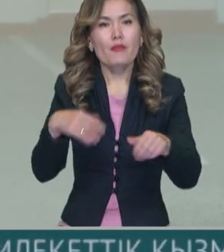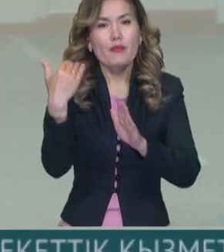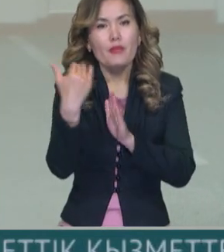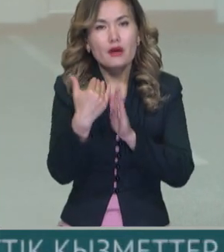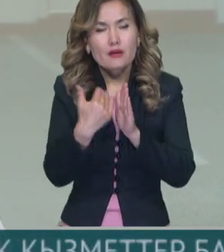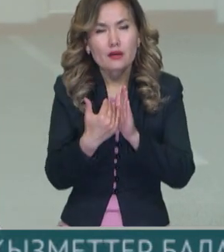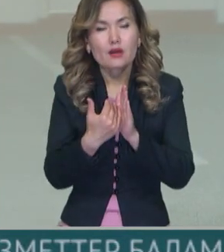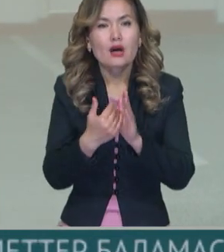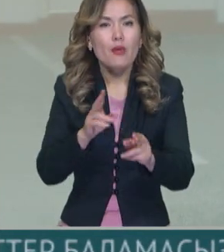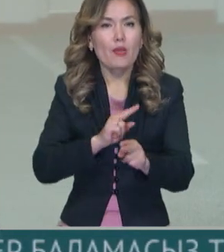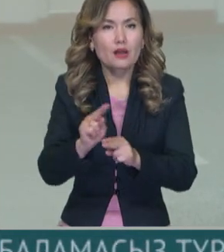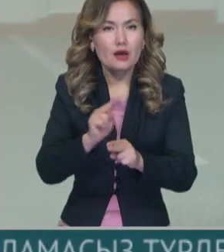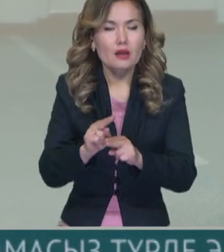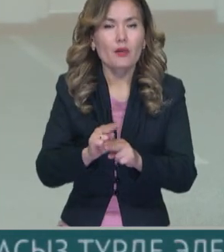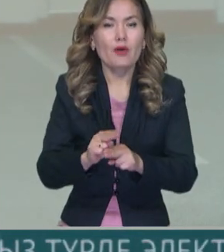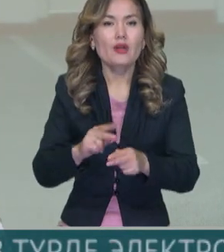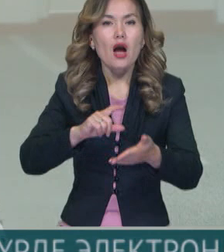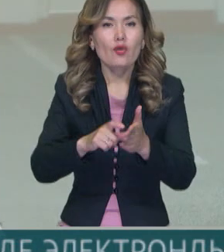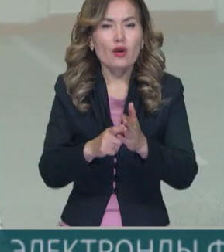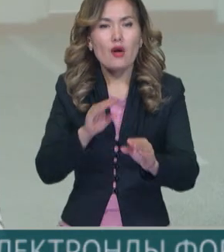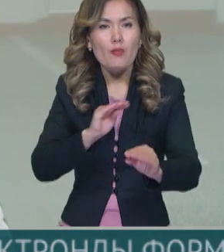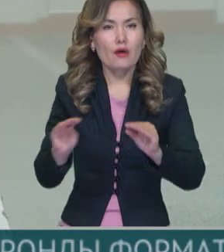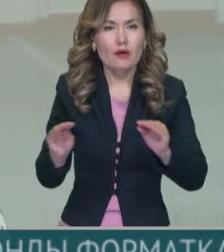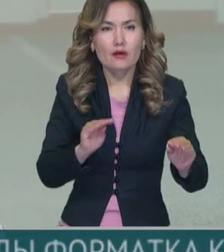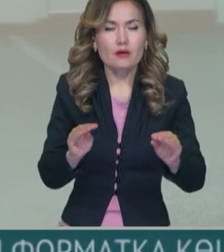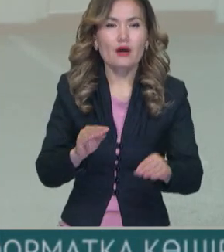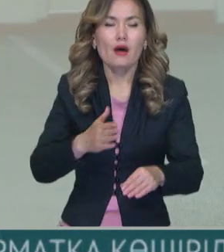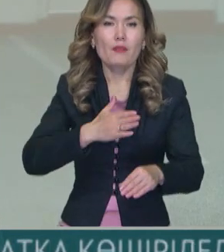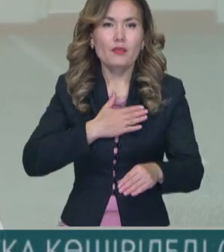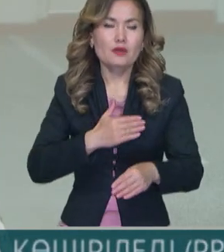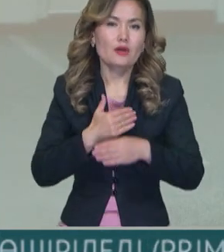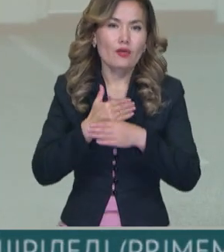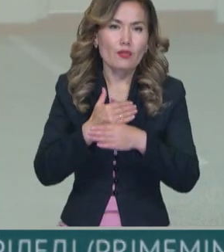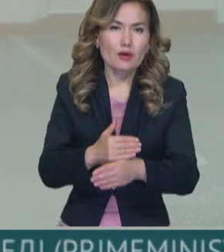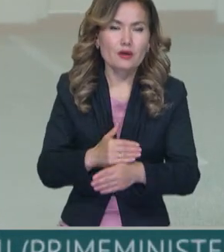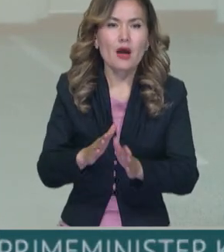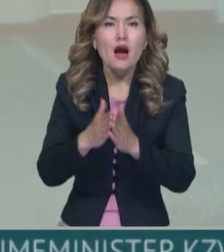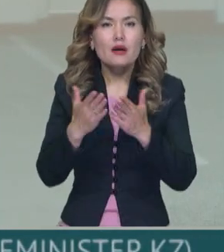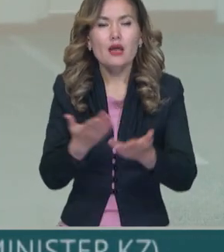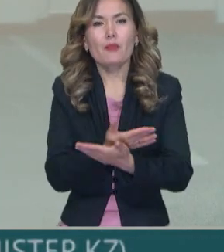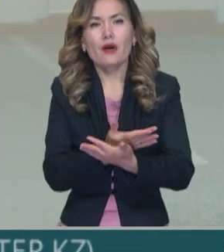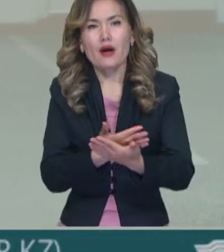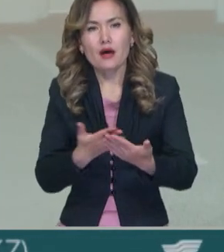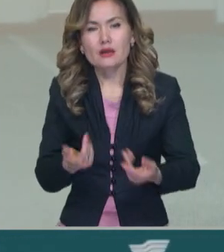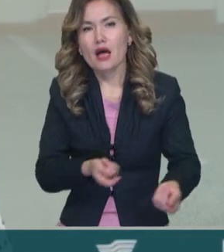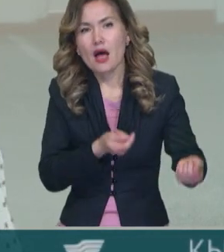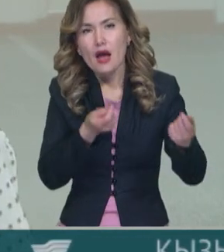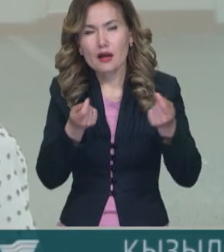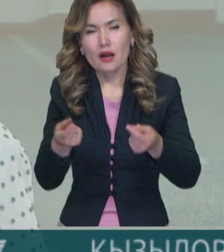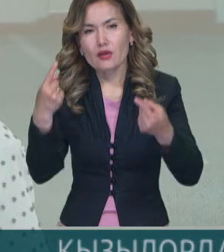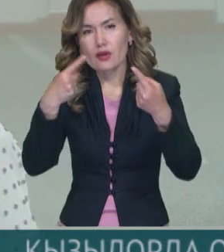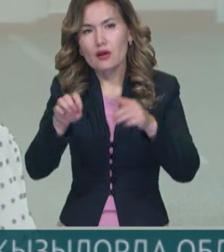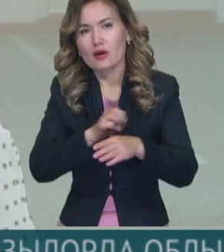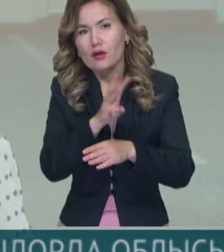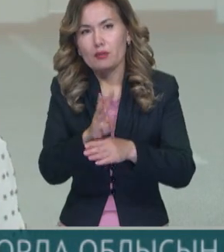жабдықтап, ары қарай біз қосымша әр жылда әр ау кітаппенен басқа мына жаңадан шығатқан құрал жабдықтармен